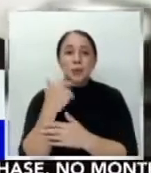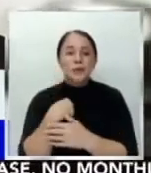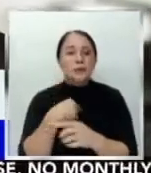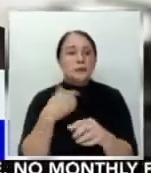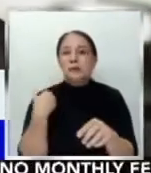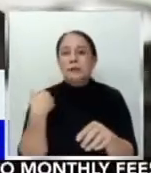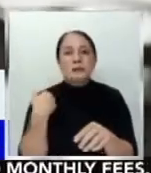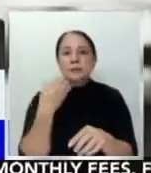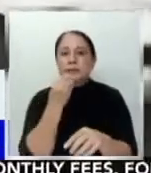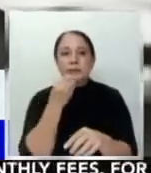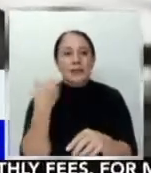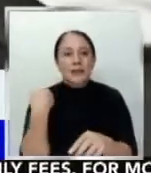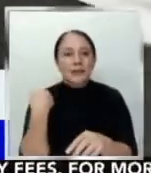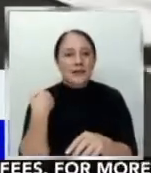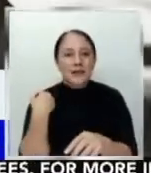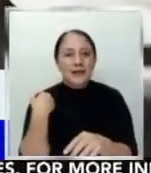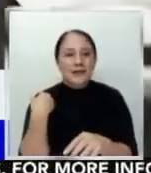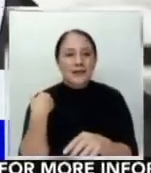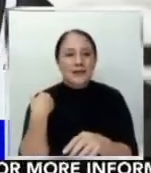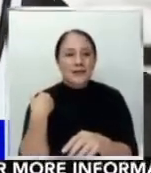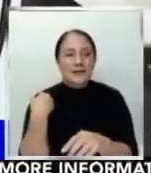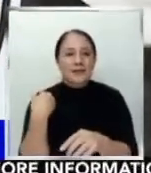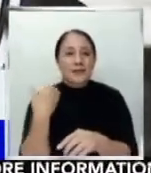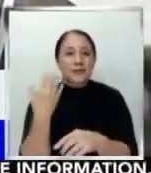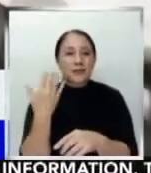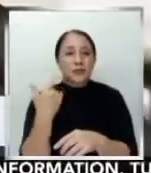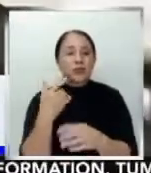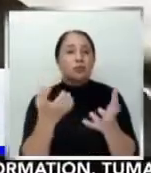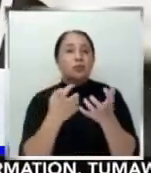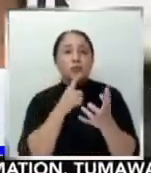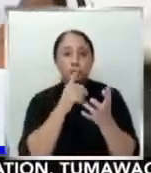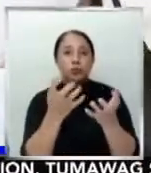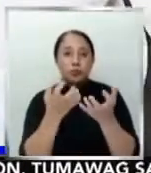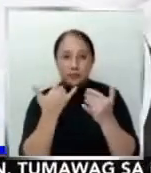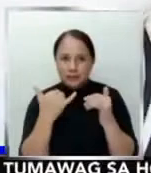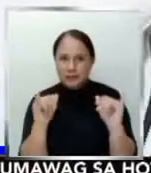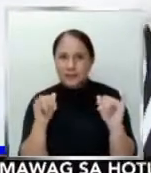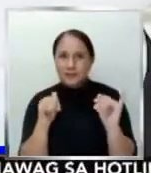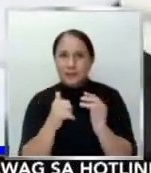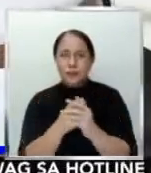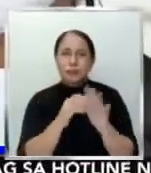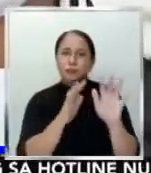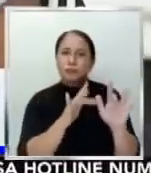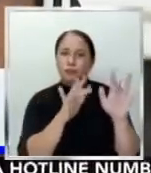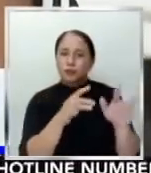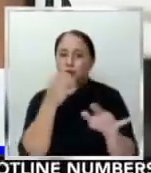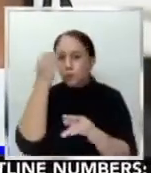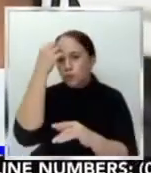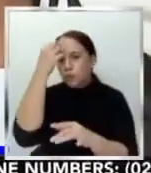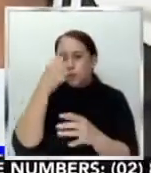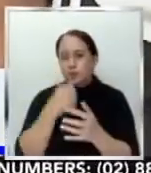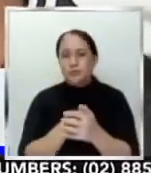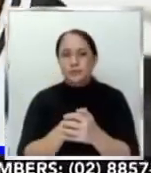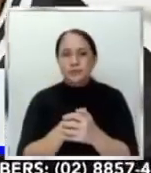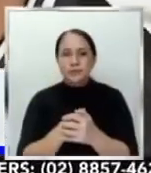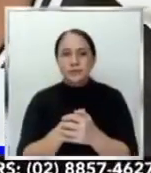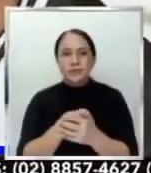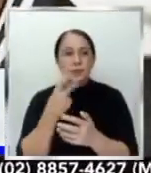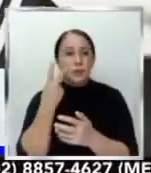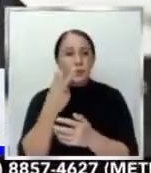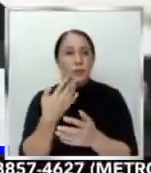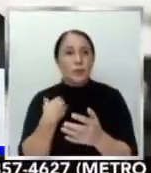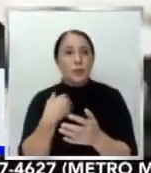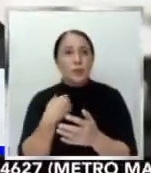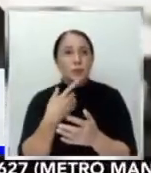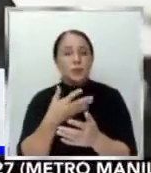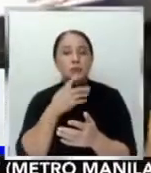nakatikim dito eh. Kasi gusto niya rin po. Naawa po kasi ako kay Lolo eh. Nakita ko sa chat niya, nagugutom